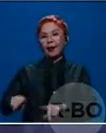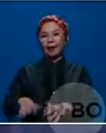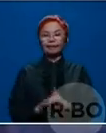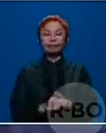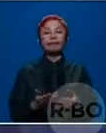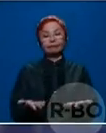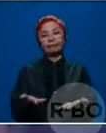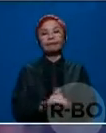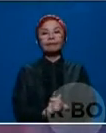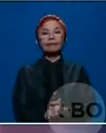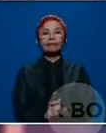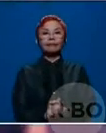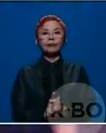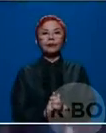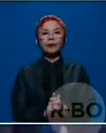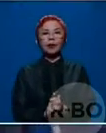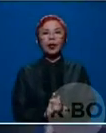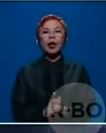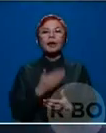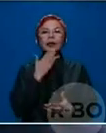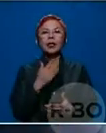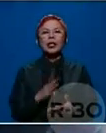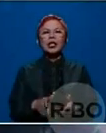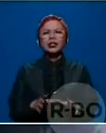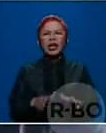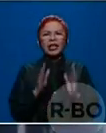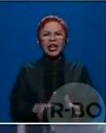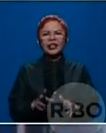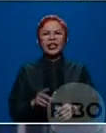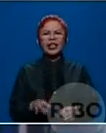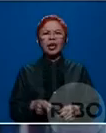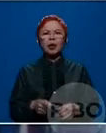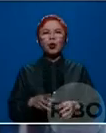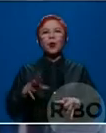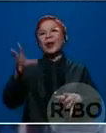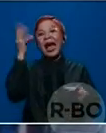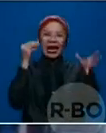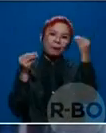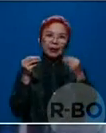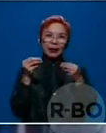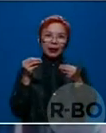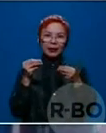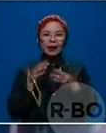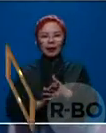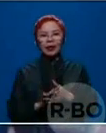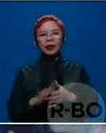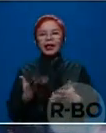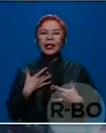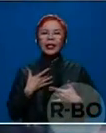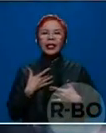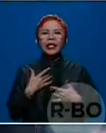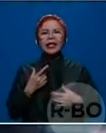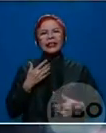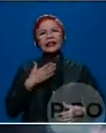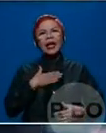3 dalam hal ini Terima kasih Mbak Setahu saya sesi ini belum bertanya tetapi menanggapi tadi apa yang tadi sudah kita kita sampaikan